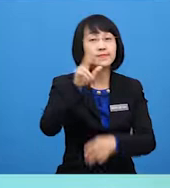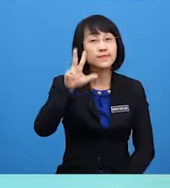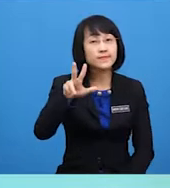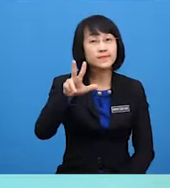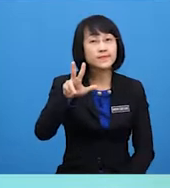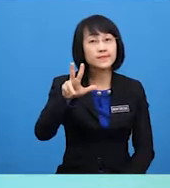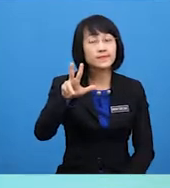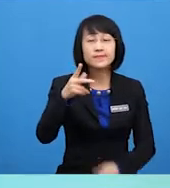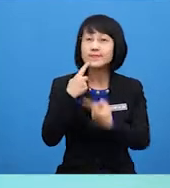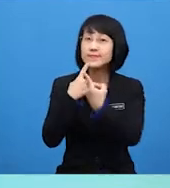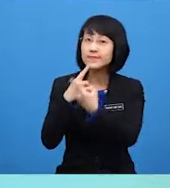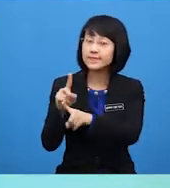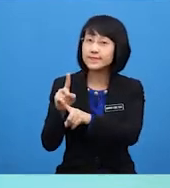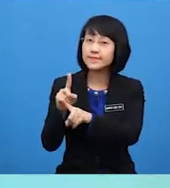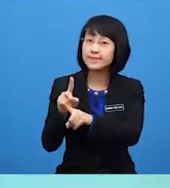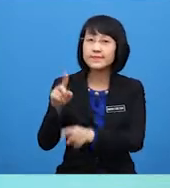9 darab 3. Jawapannya